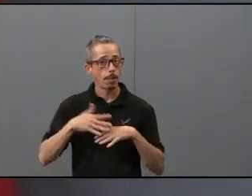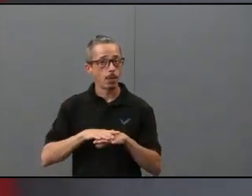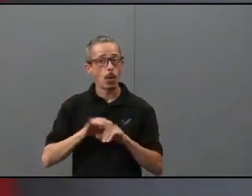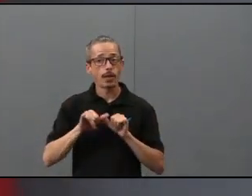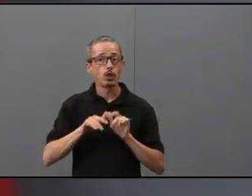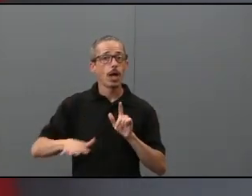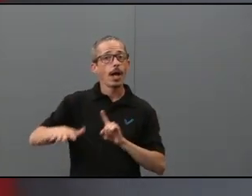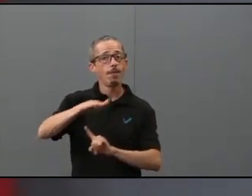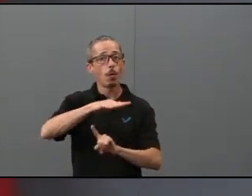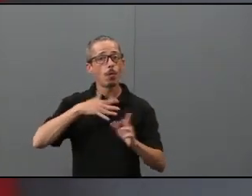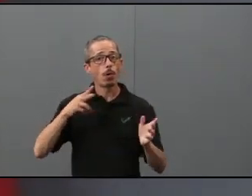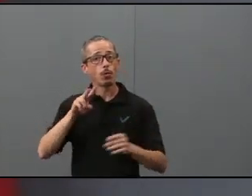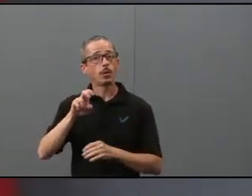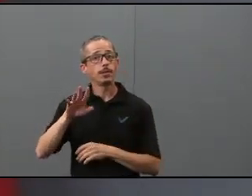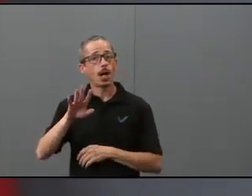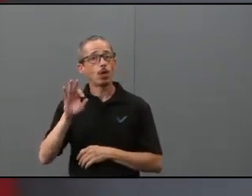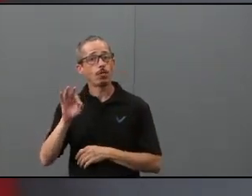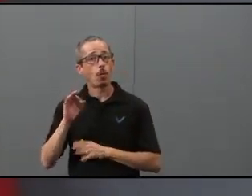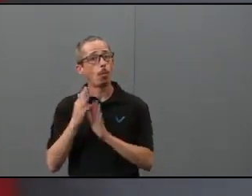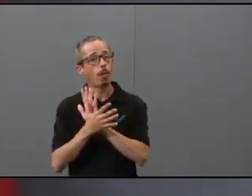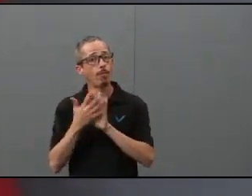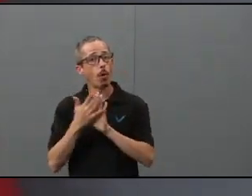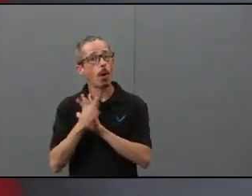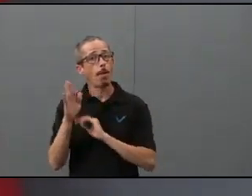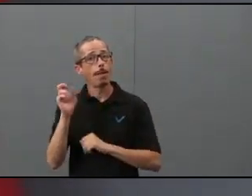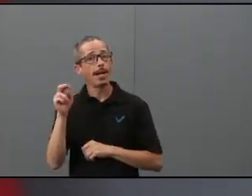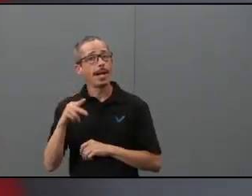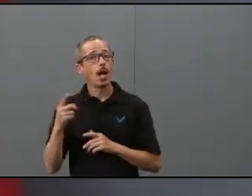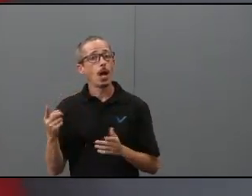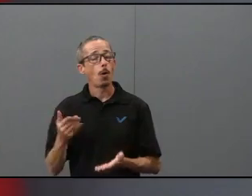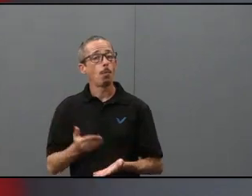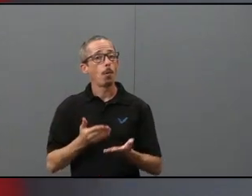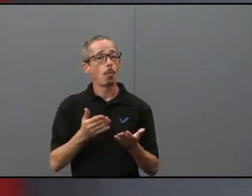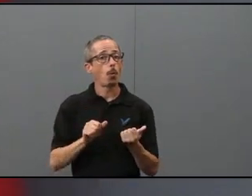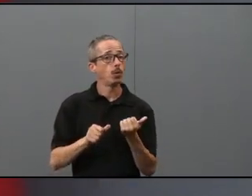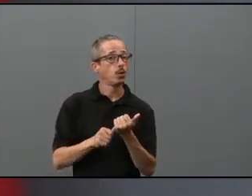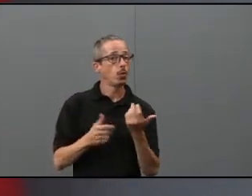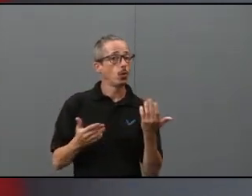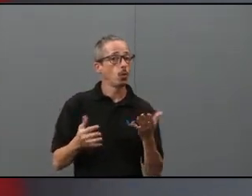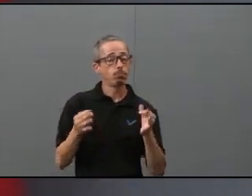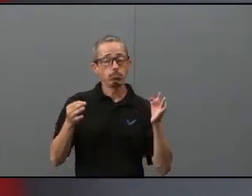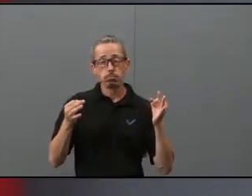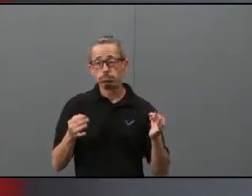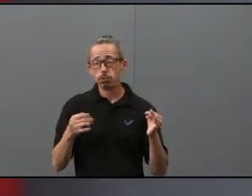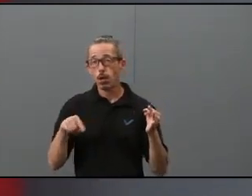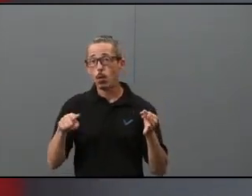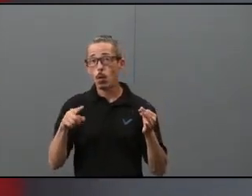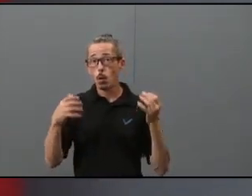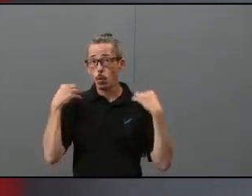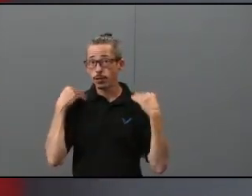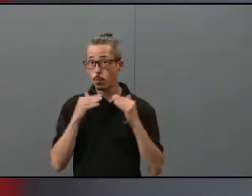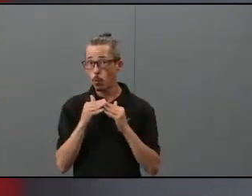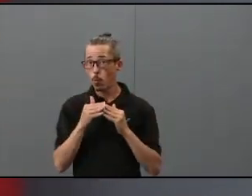architecturale au 259 boulevard Brien il serait proposé appuyer résolu que le Conseil Municipal approuve les